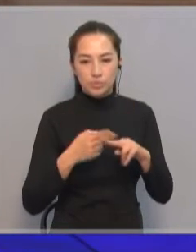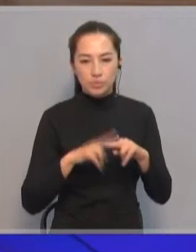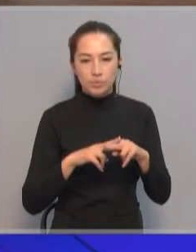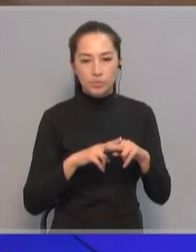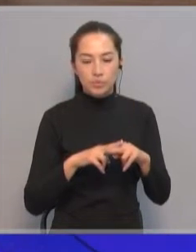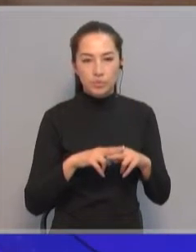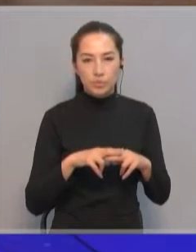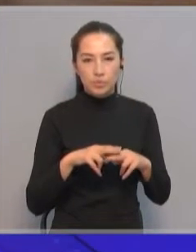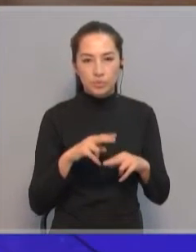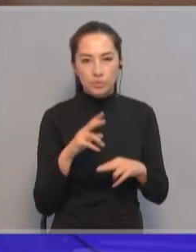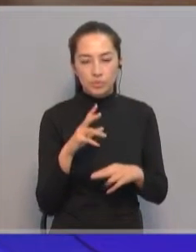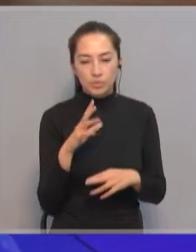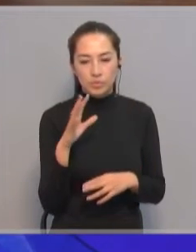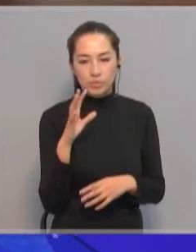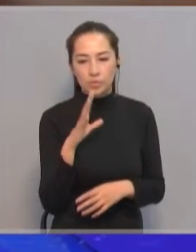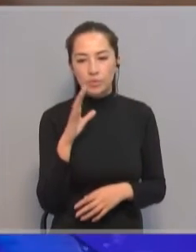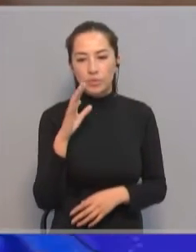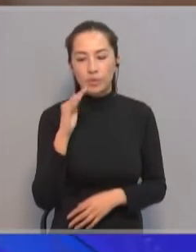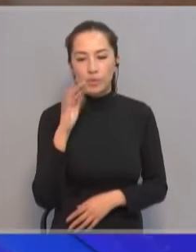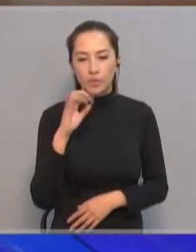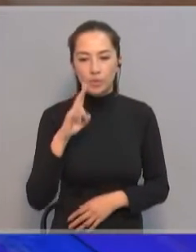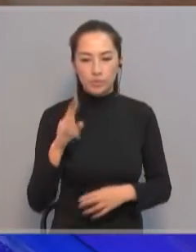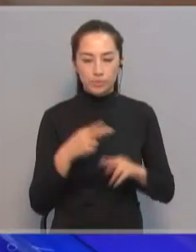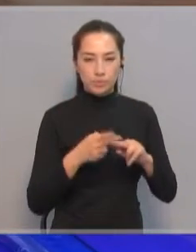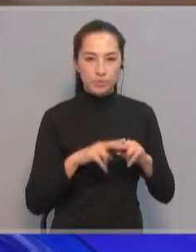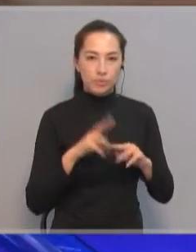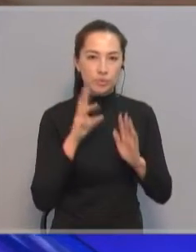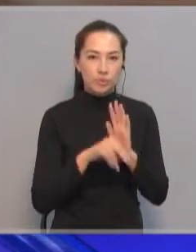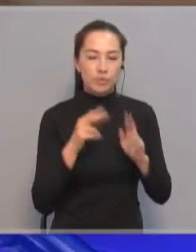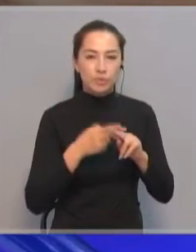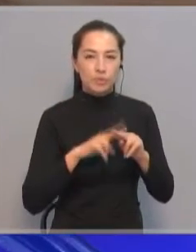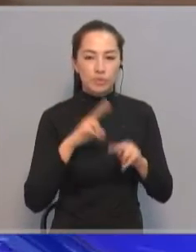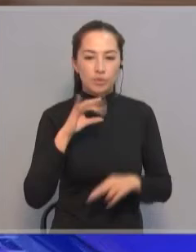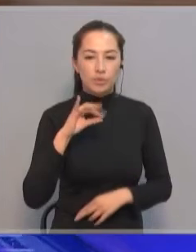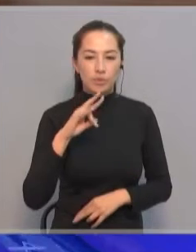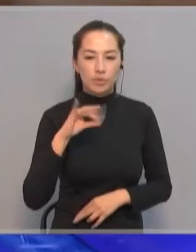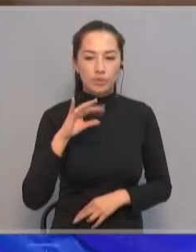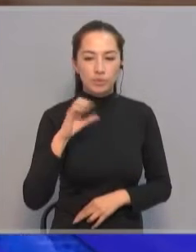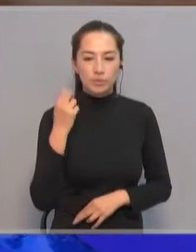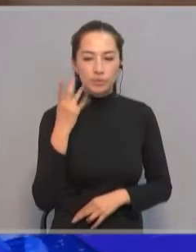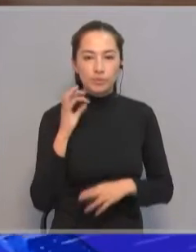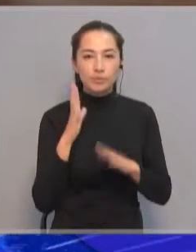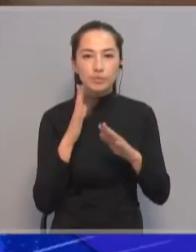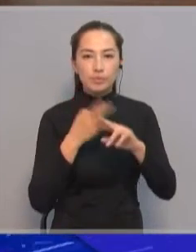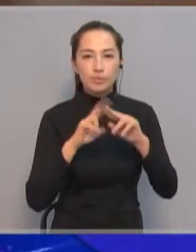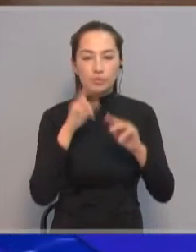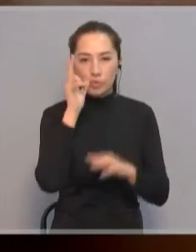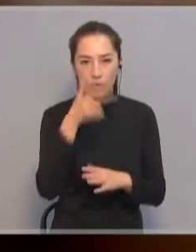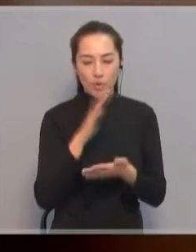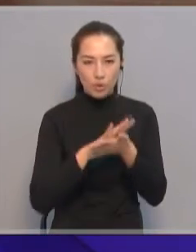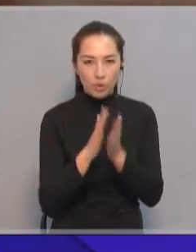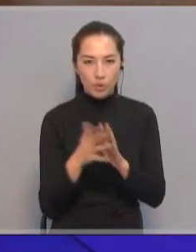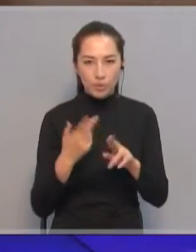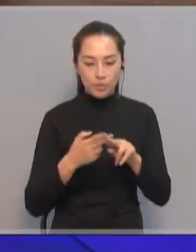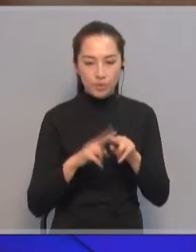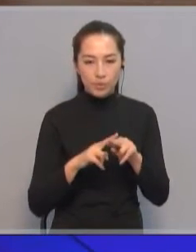Премия «Учитель Казахстана» инициирована Фондом развития общественно значимых инициатив. Существует уже на протяжении 3 лет. В этом